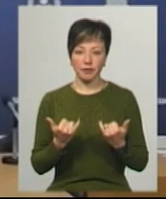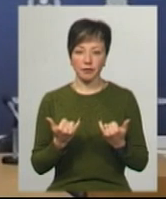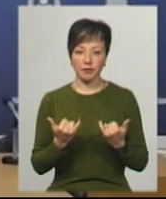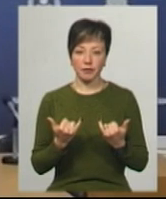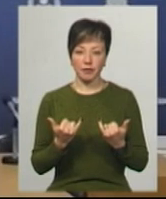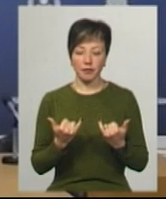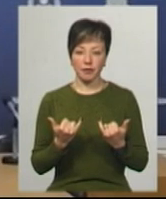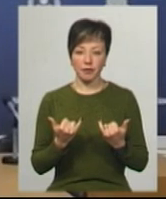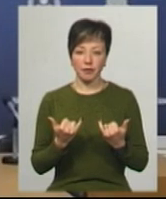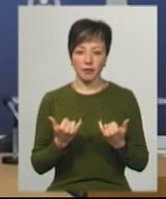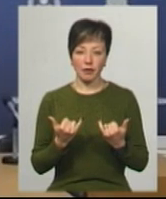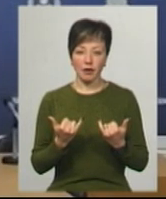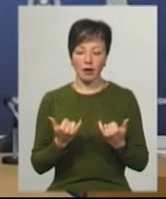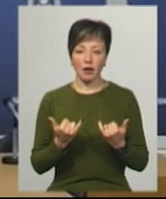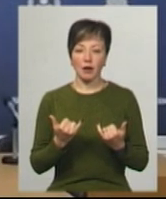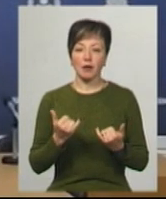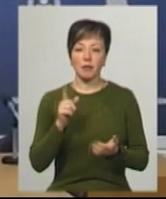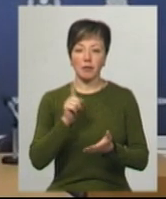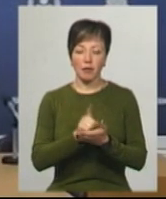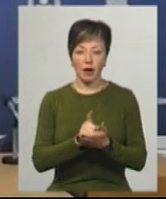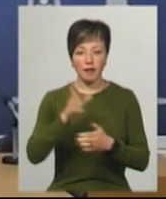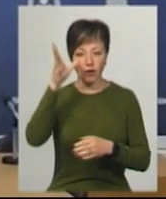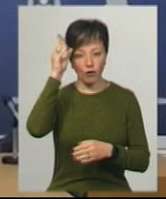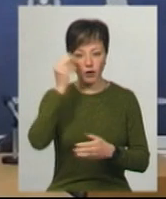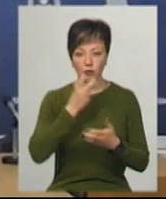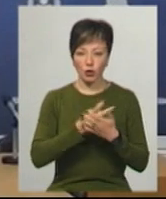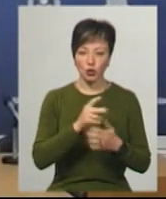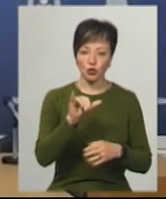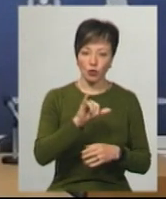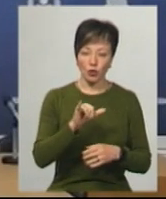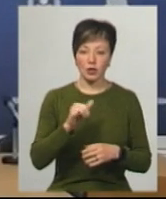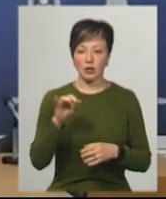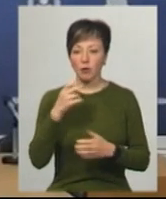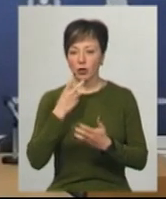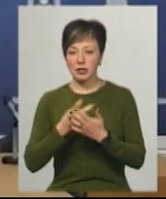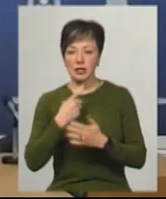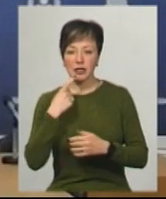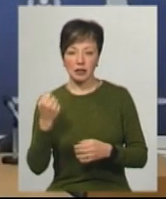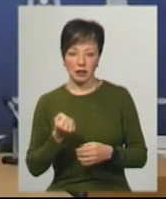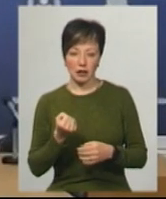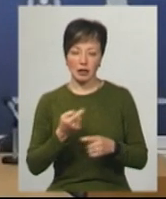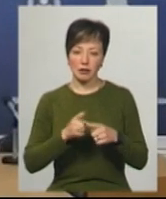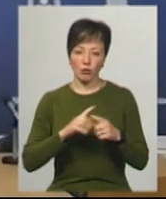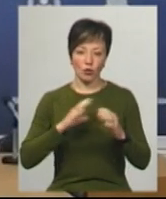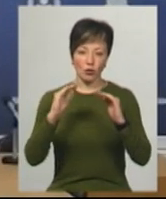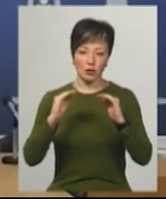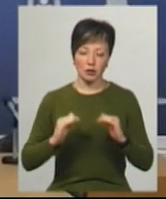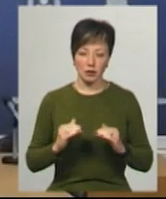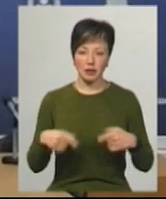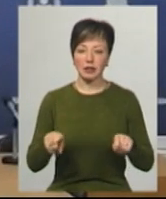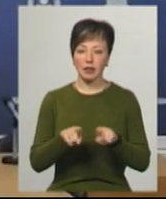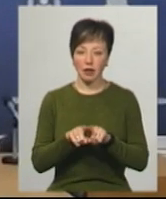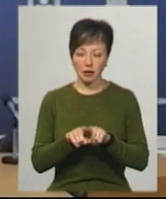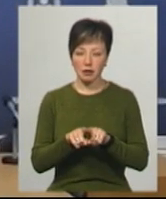відраховуємо так назад, то ми мали врахувати показники і суботи, і врахувати показники неділі. Таким чином,